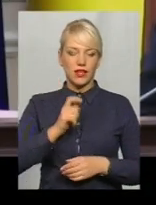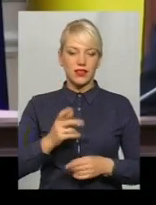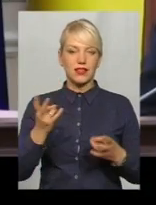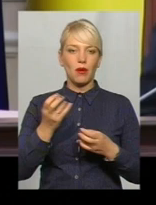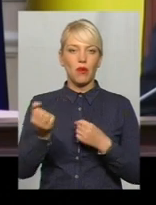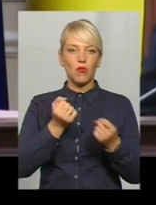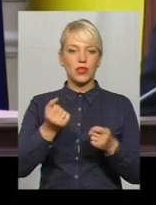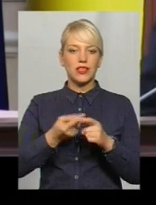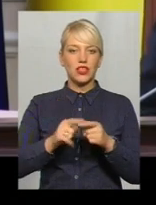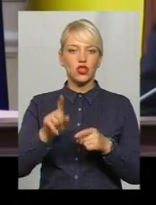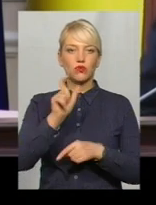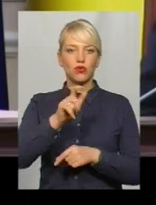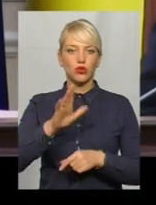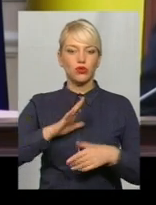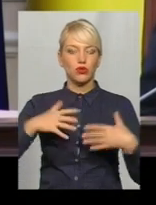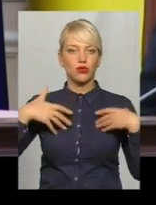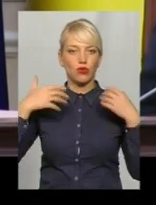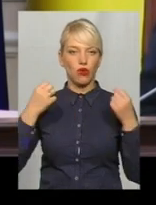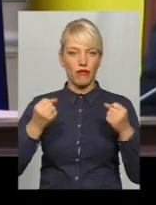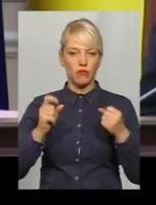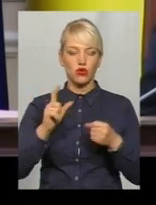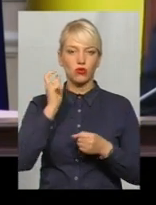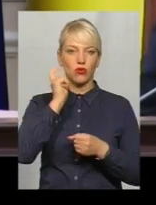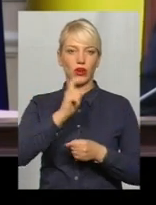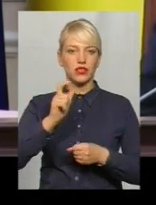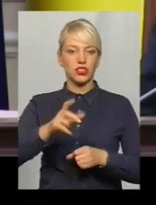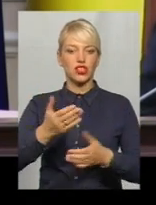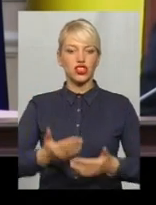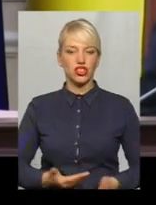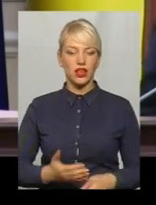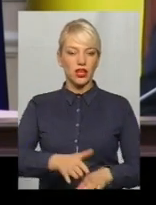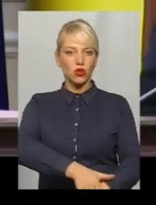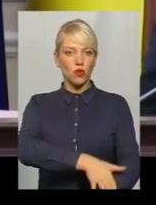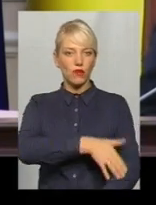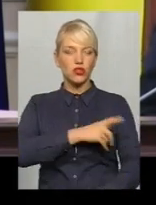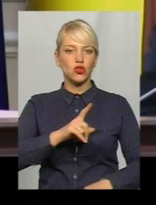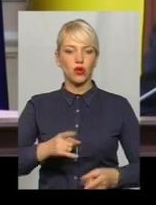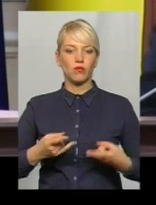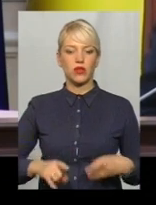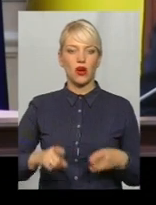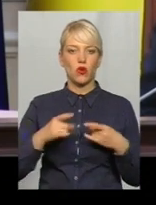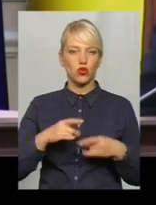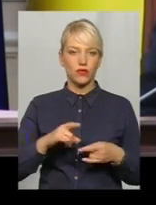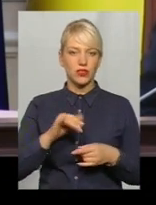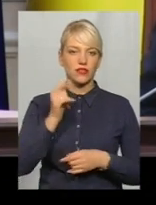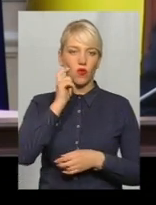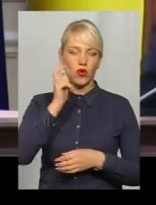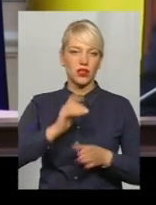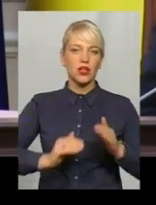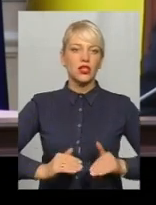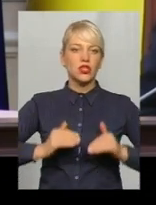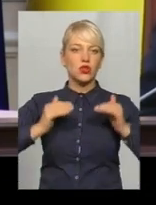треба боротись за те, щоб українці жили довше, треба боротись за те, щоб народжуваність в Україні зростала. Це